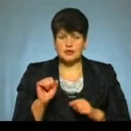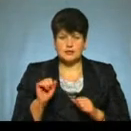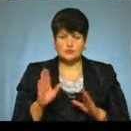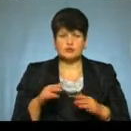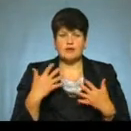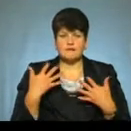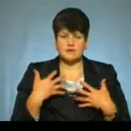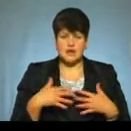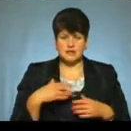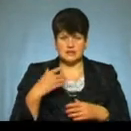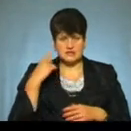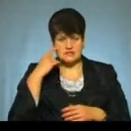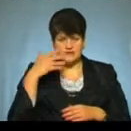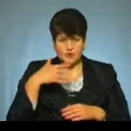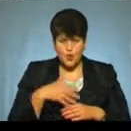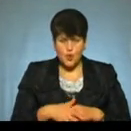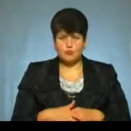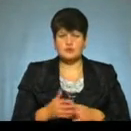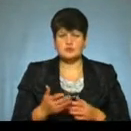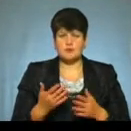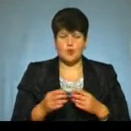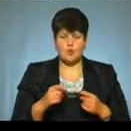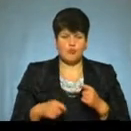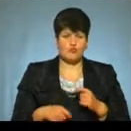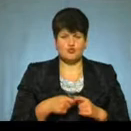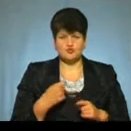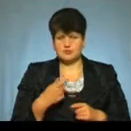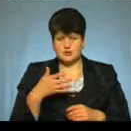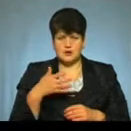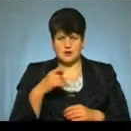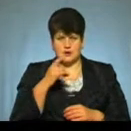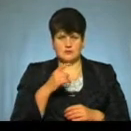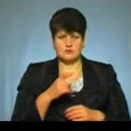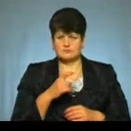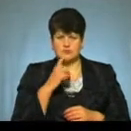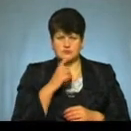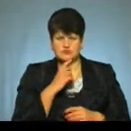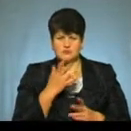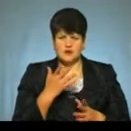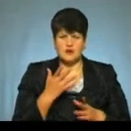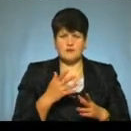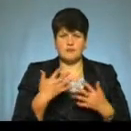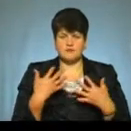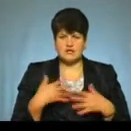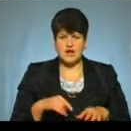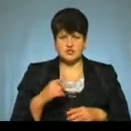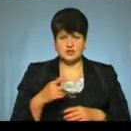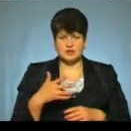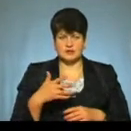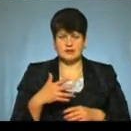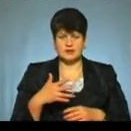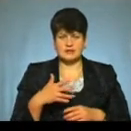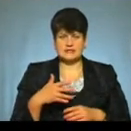втрата свідомості різного або порушення свідомості різного ступеня, або повністю втрачена свідомість,